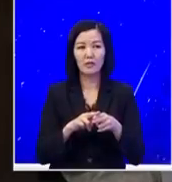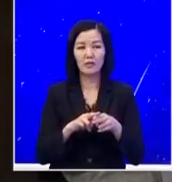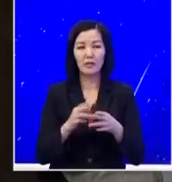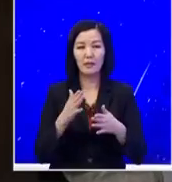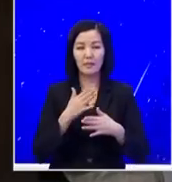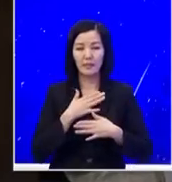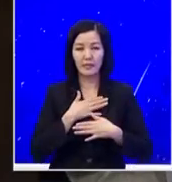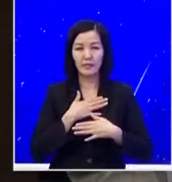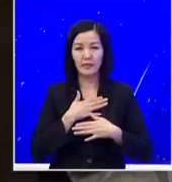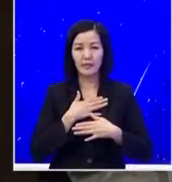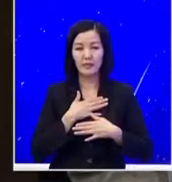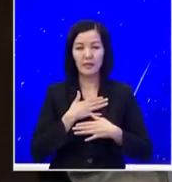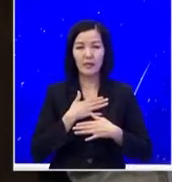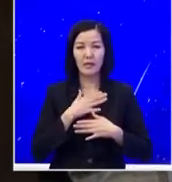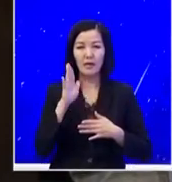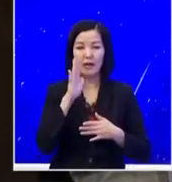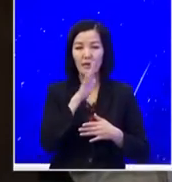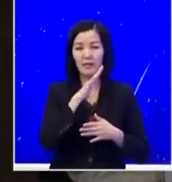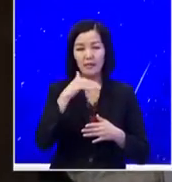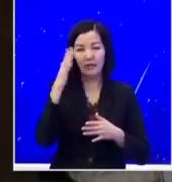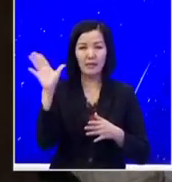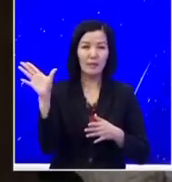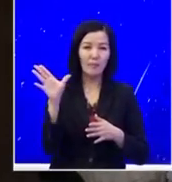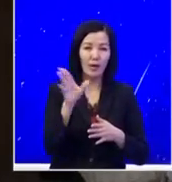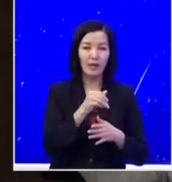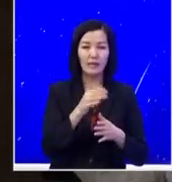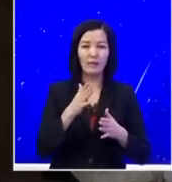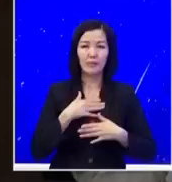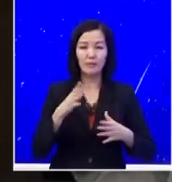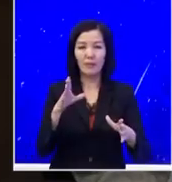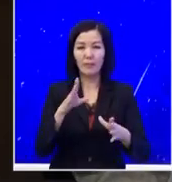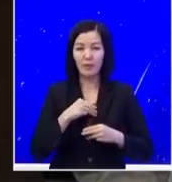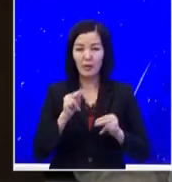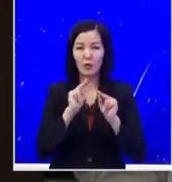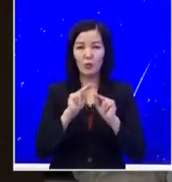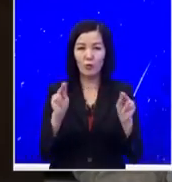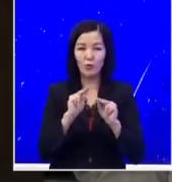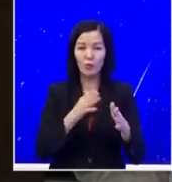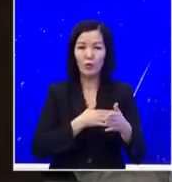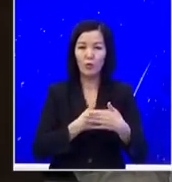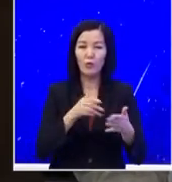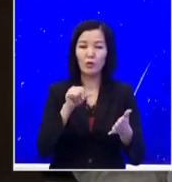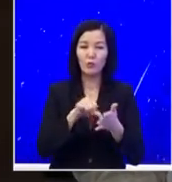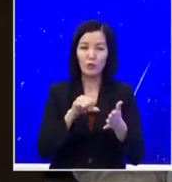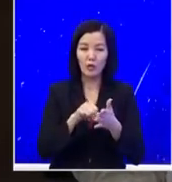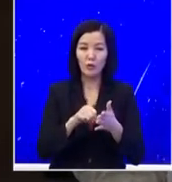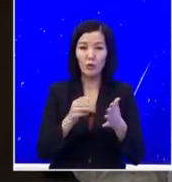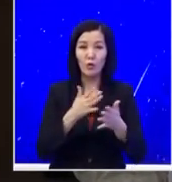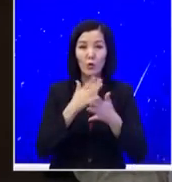біз шексіз ата-аналарымызға бізбен бірге тәлім тәрбие беруге көмектескендері